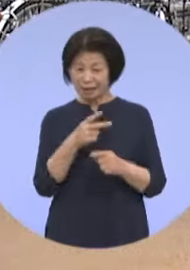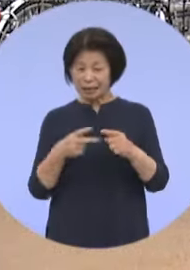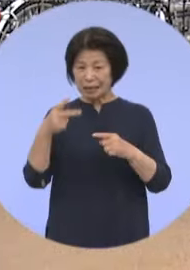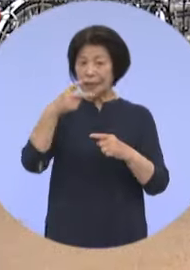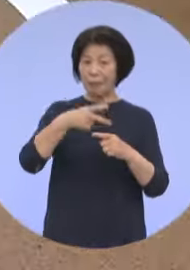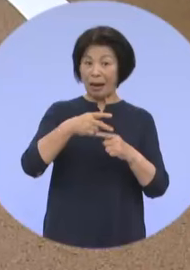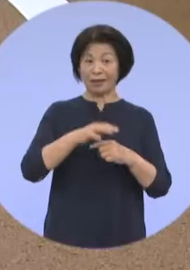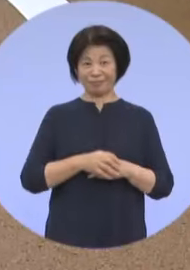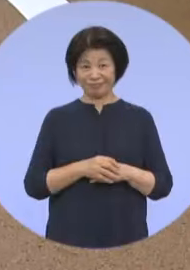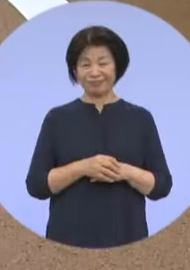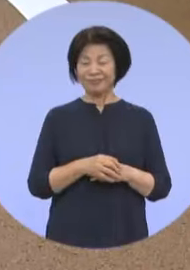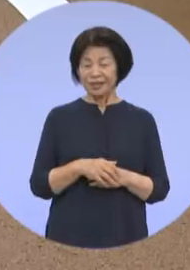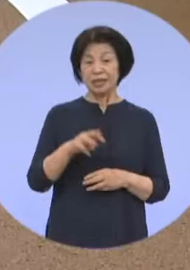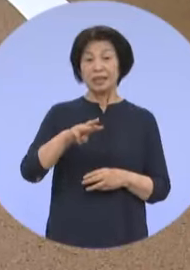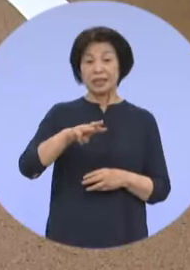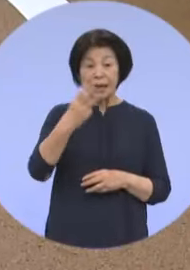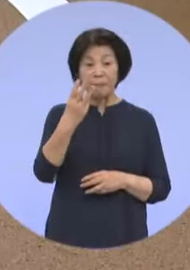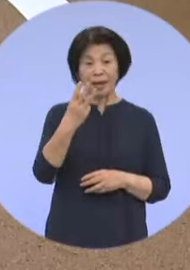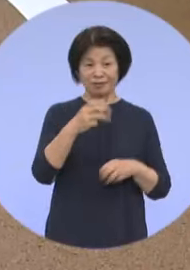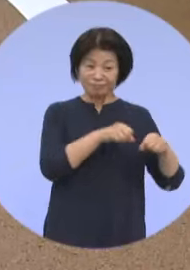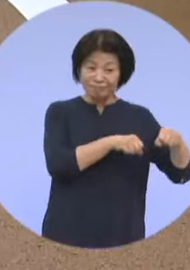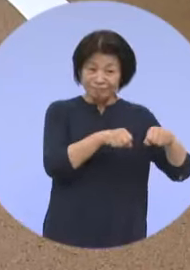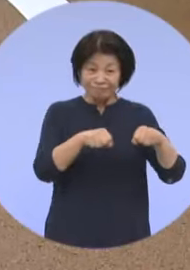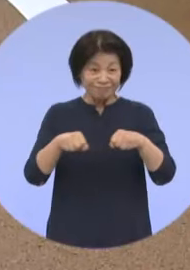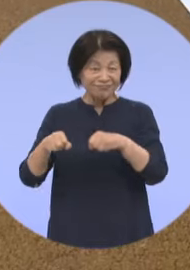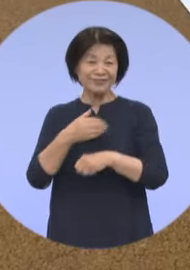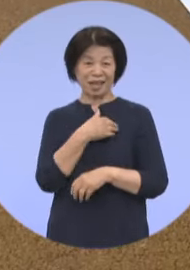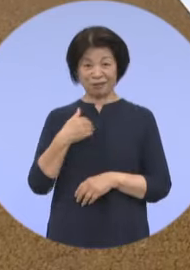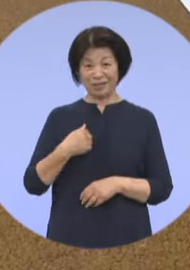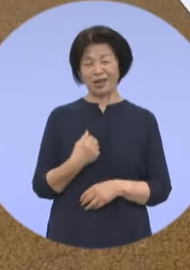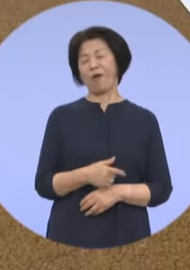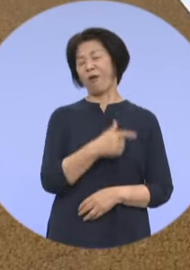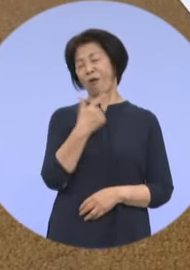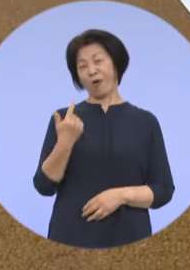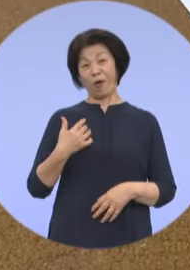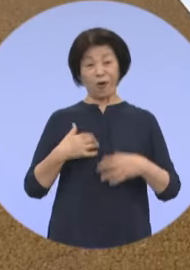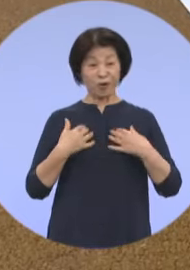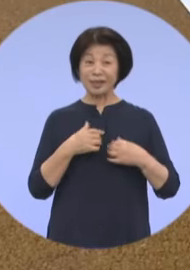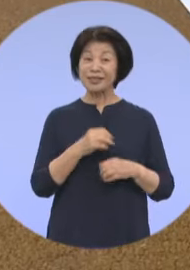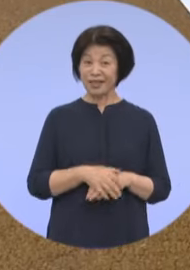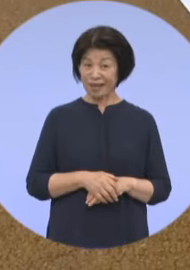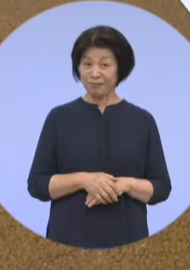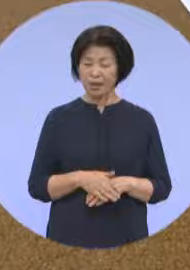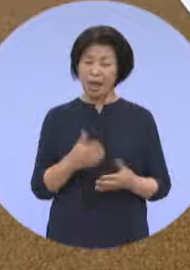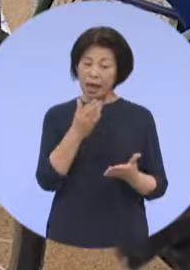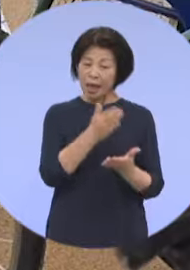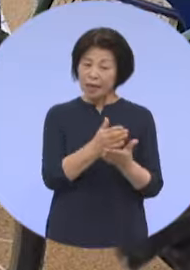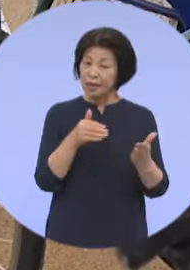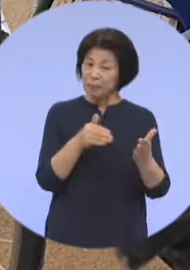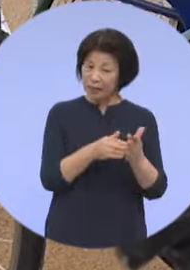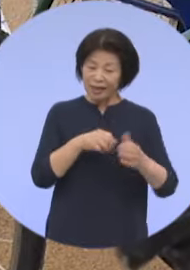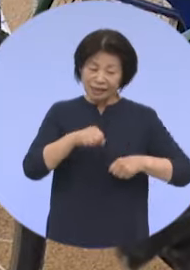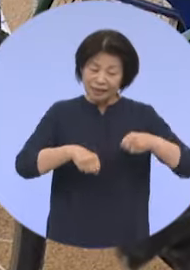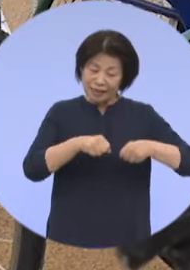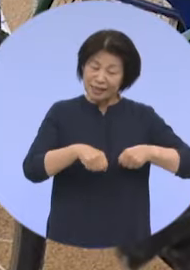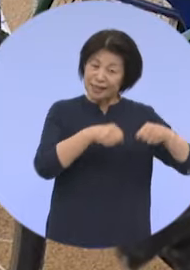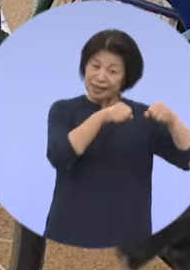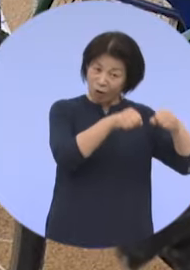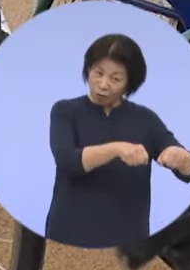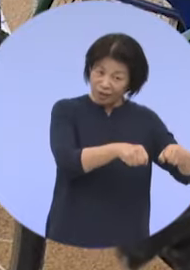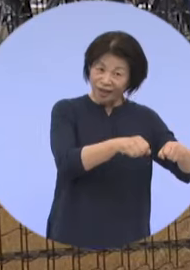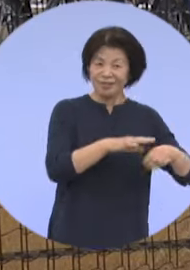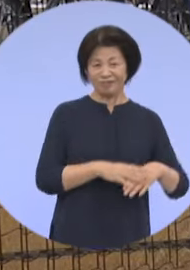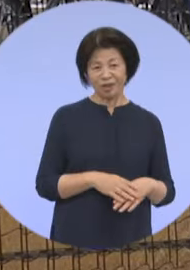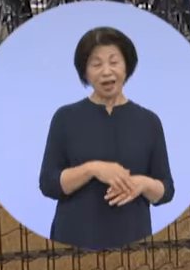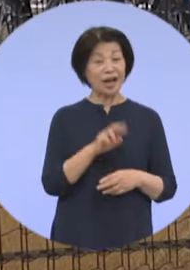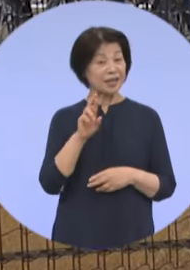台が収容できる駐輪場にしました。 これは嬉しいですね。駅まで自転車で来てそこから電車やバスを利用する人も多い